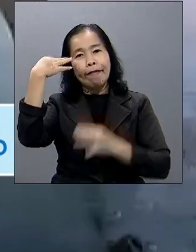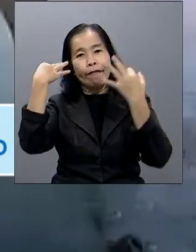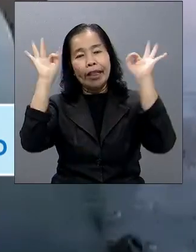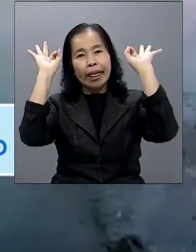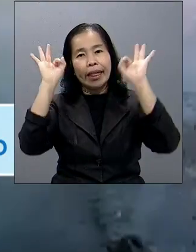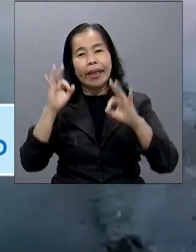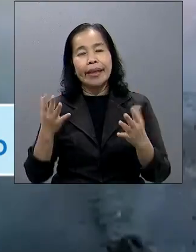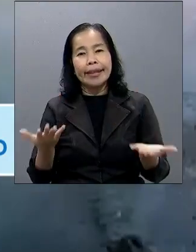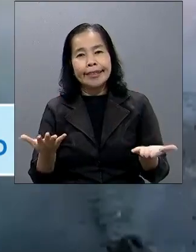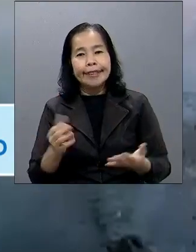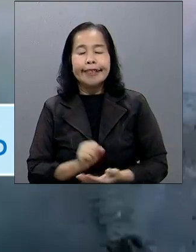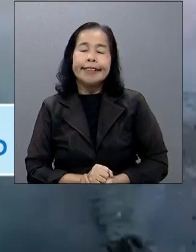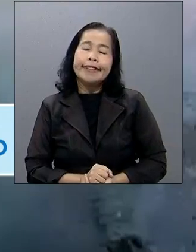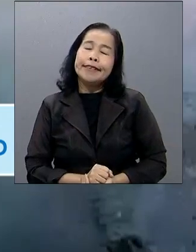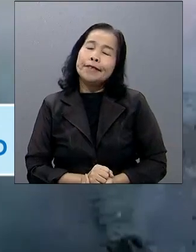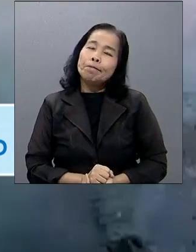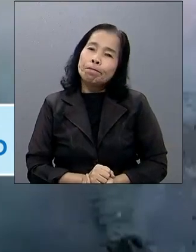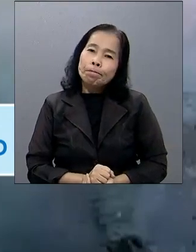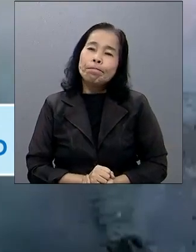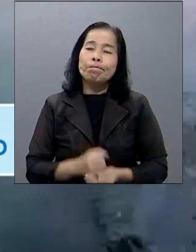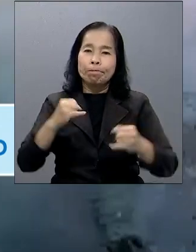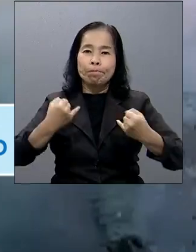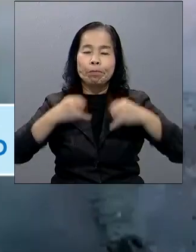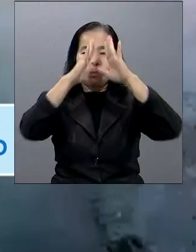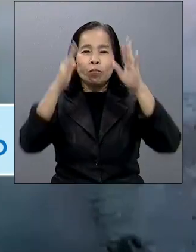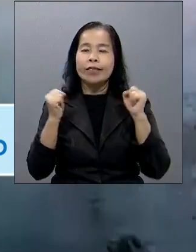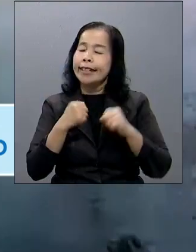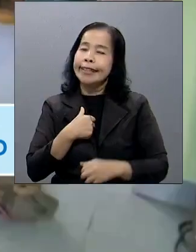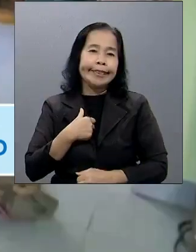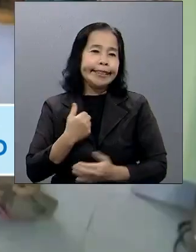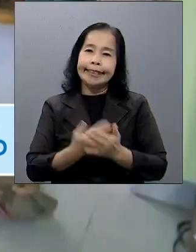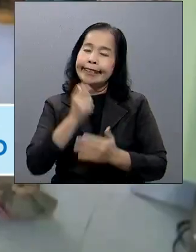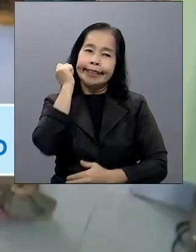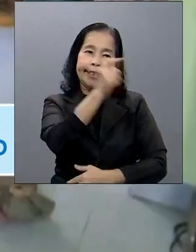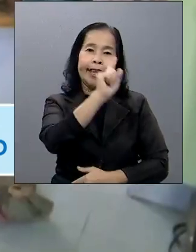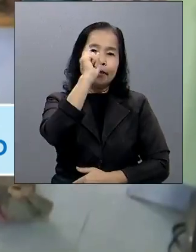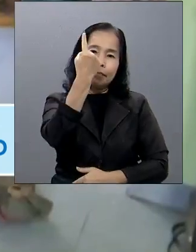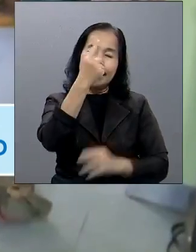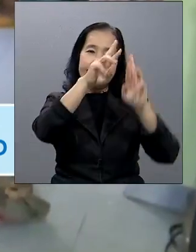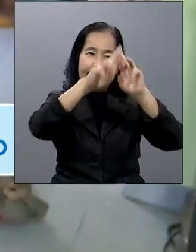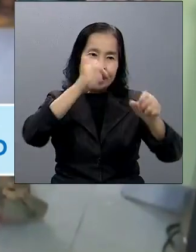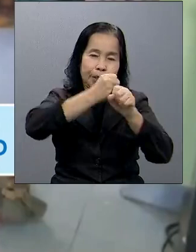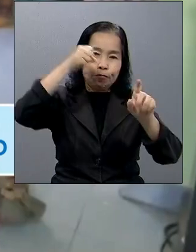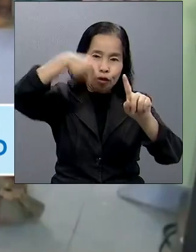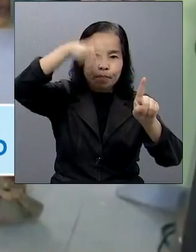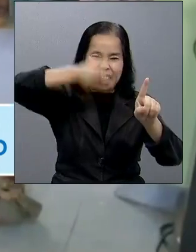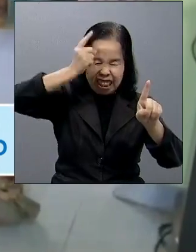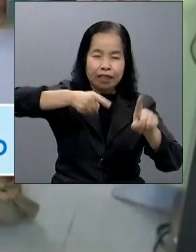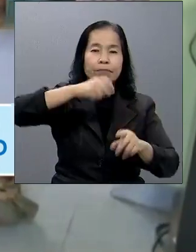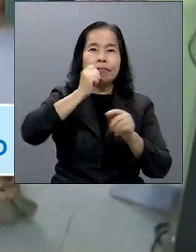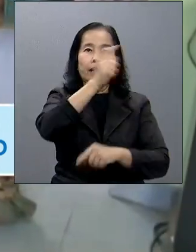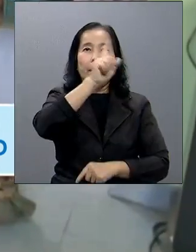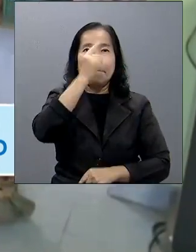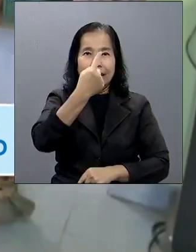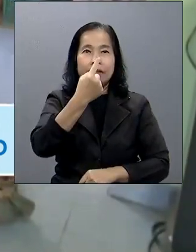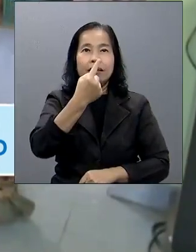านี่นะคะเบื้องต้นค่ะทางเจ้าของตู้เย็นนะคะก็เลยต้องจ้างช่างอีกชุดหนึ่งมาซ่อมทีนี้